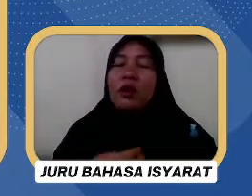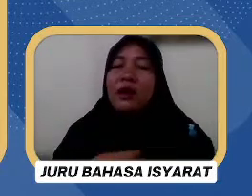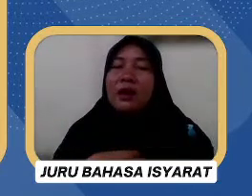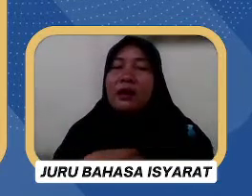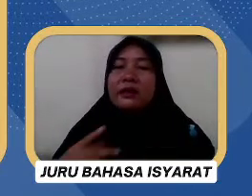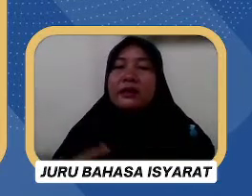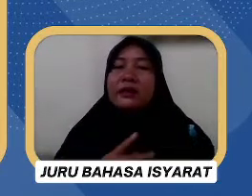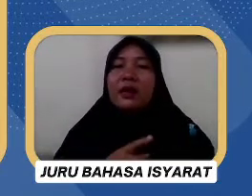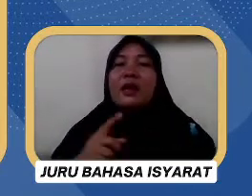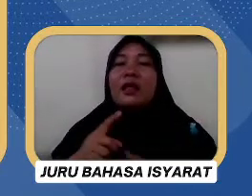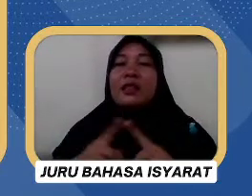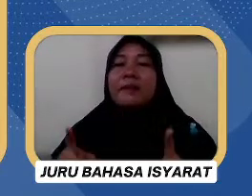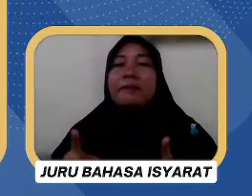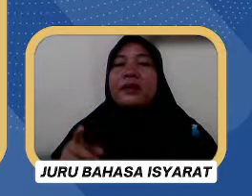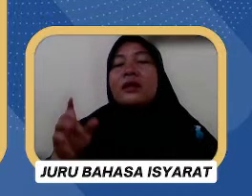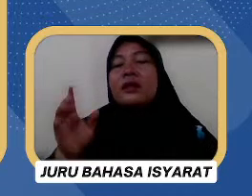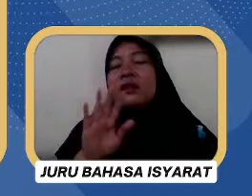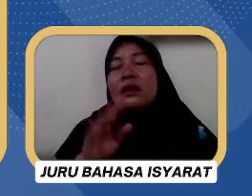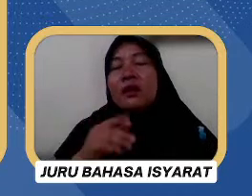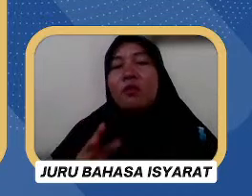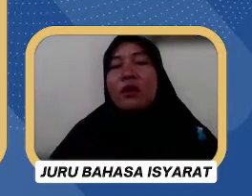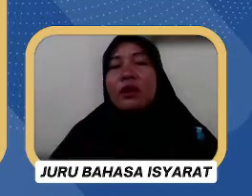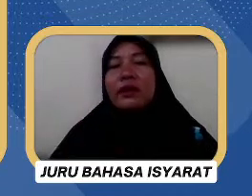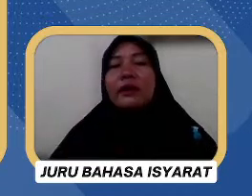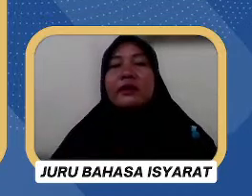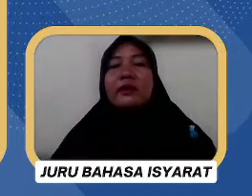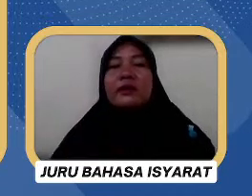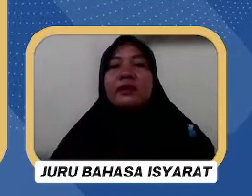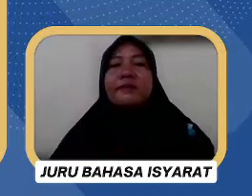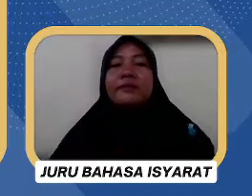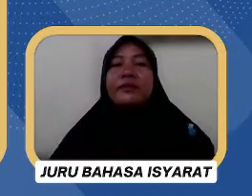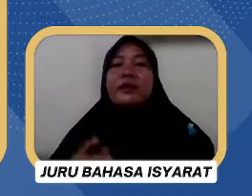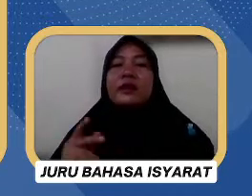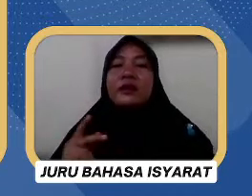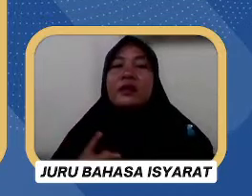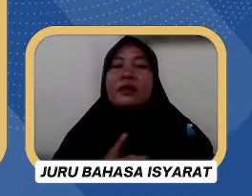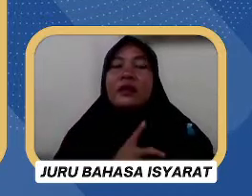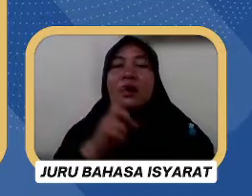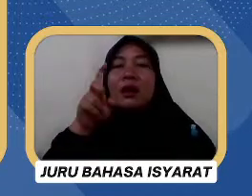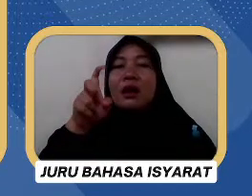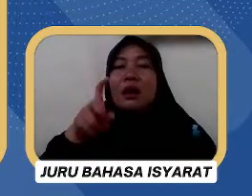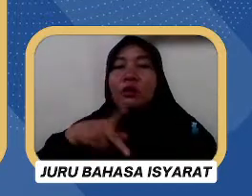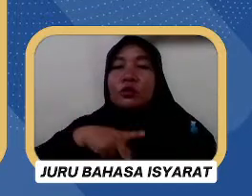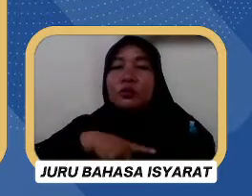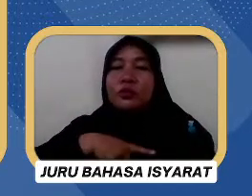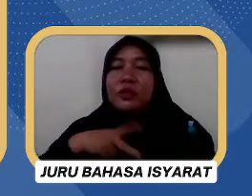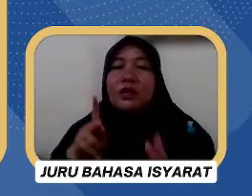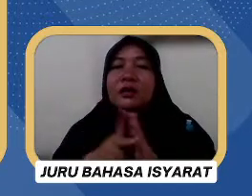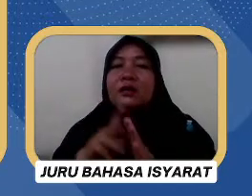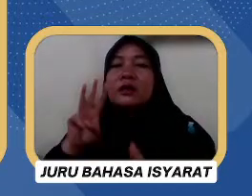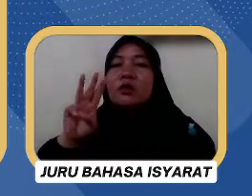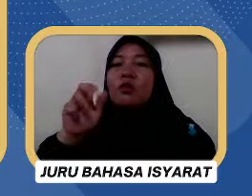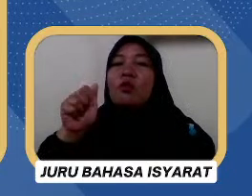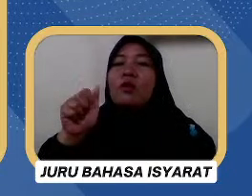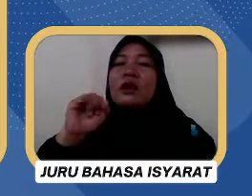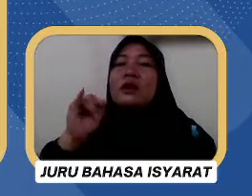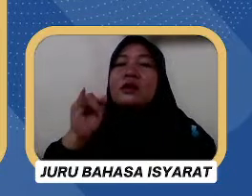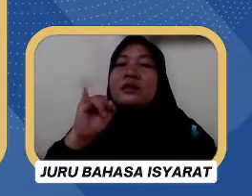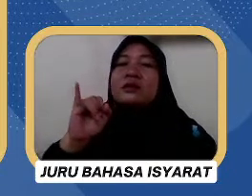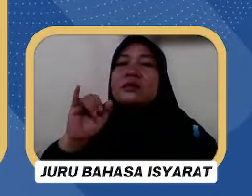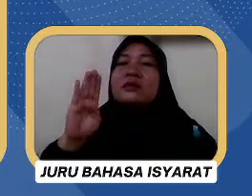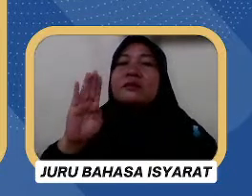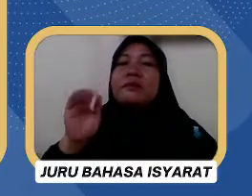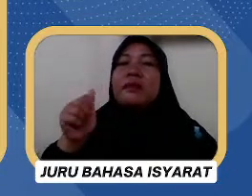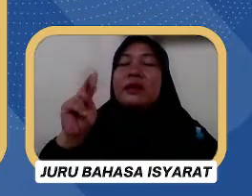apa? Kewajiban kita adalah bagaimana cara kita menggunakan media sosial saat ini, menggunakan semua teknologi informasi itu untuk